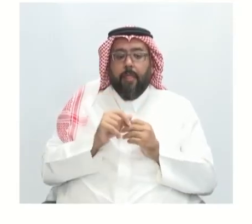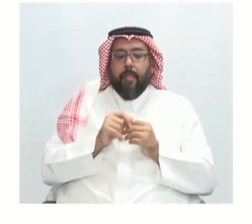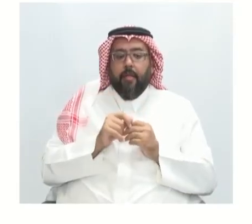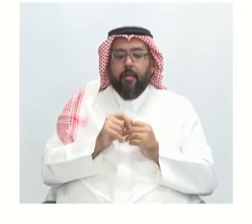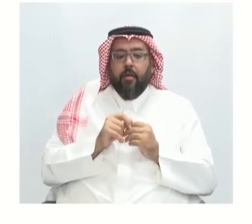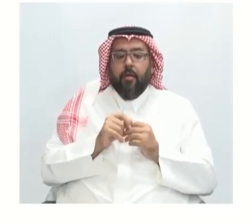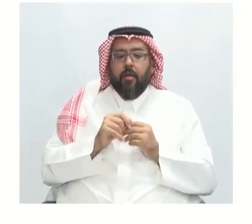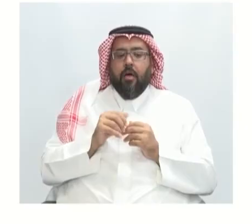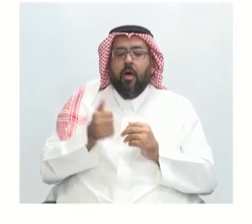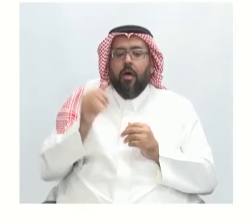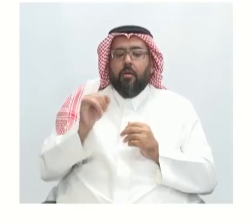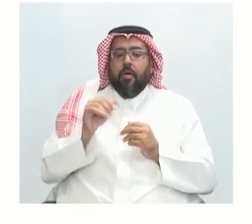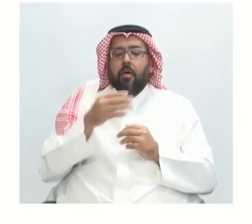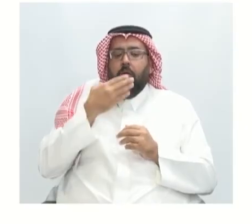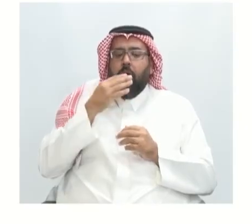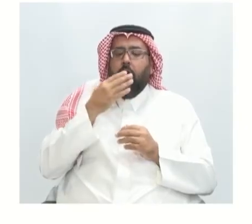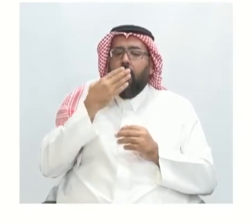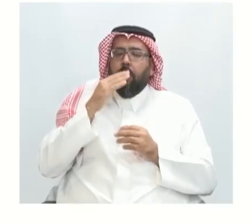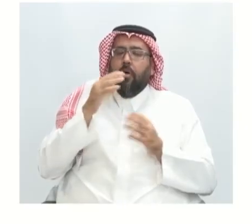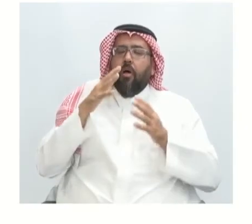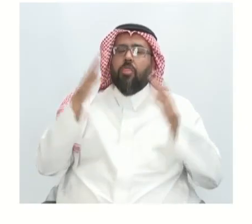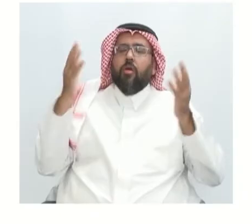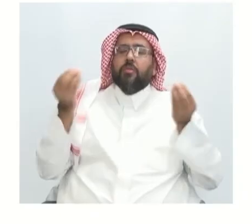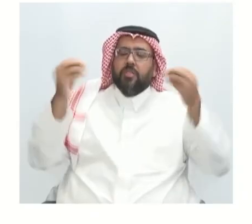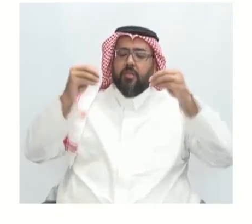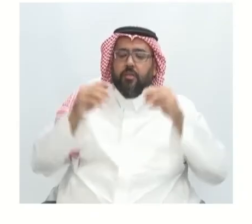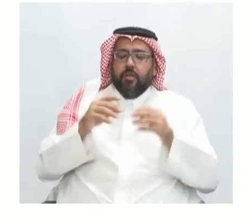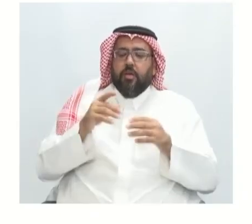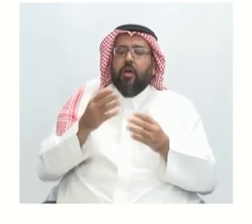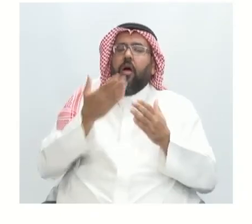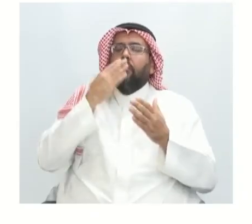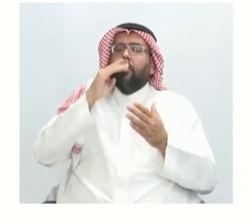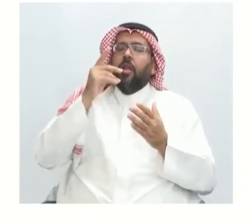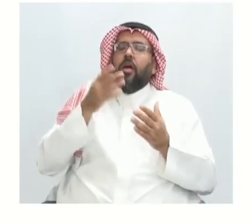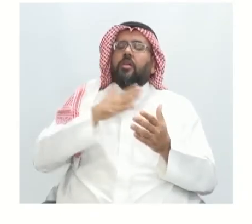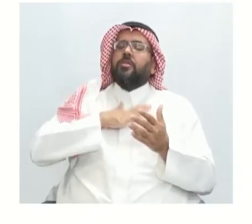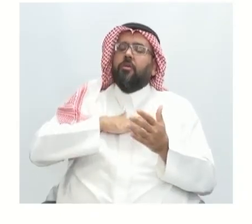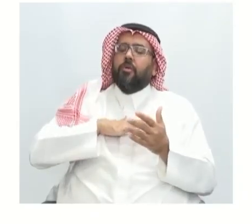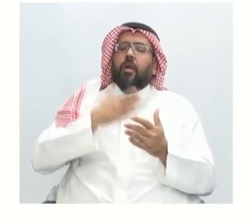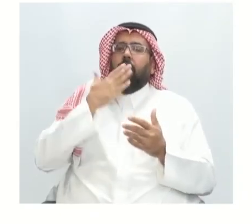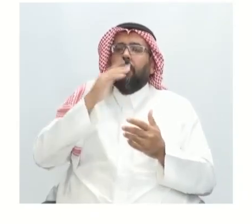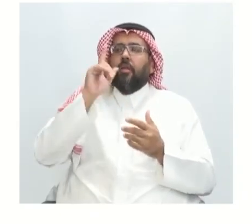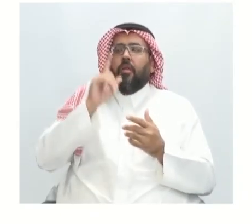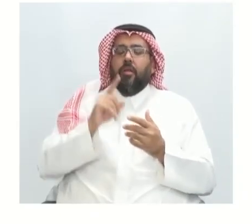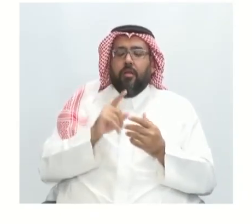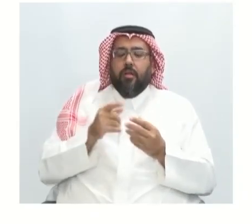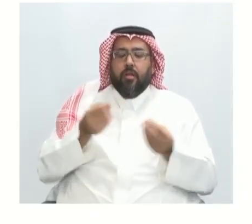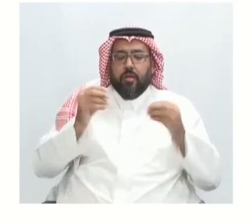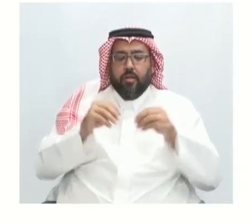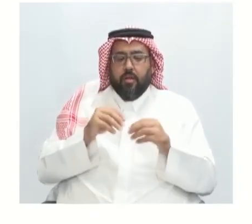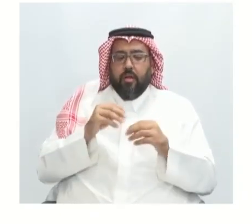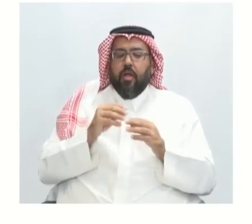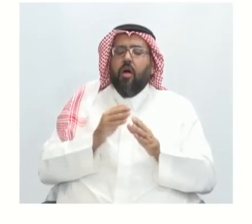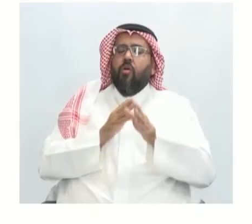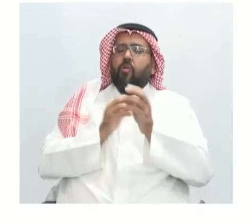اعظم منها واحمد اذ رزقني الصبر عليها واحمد اذ